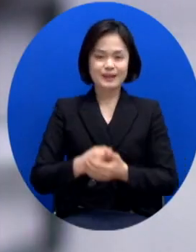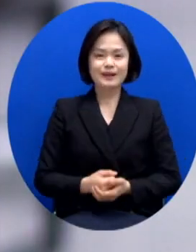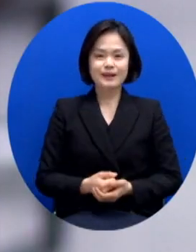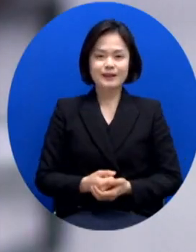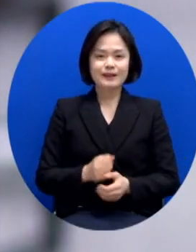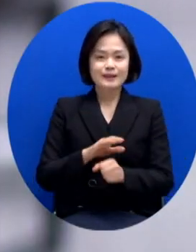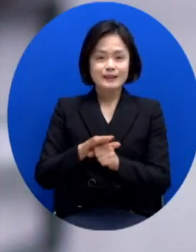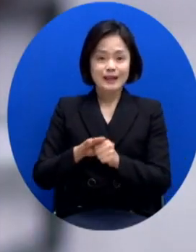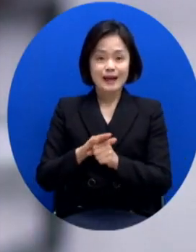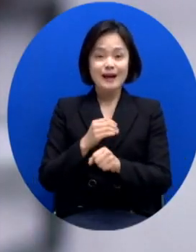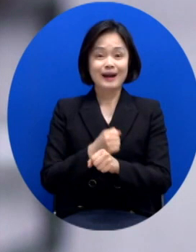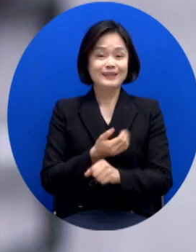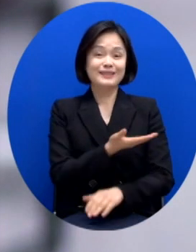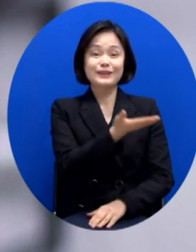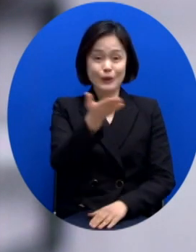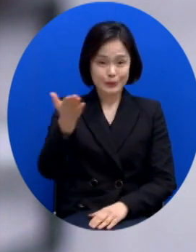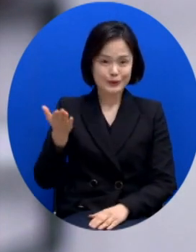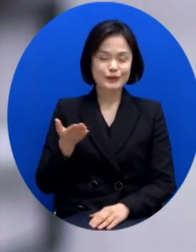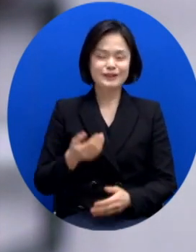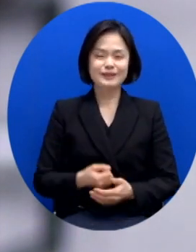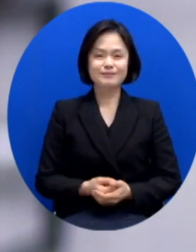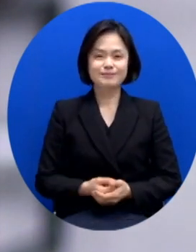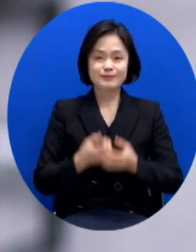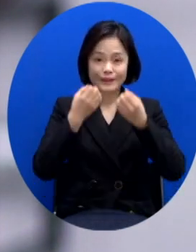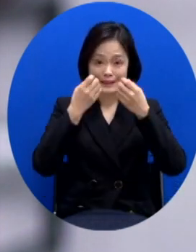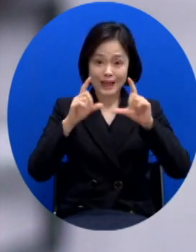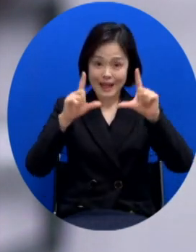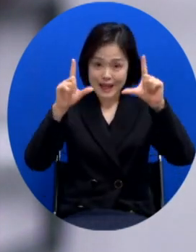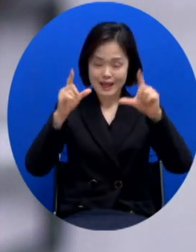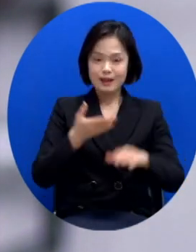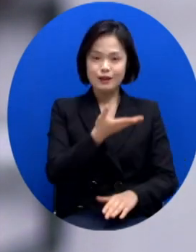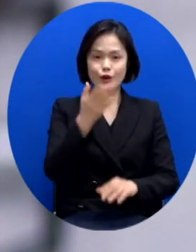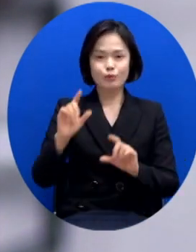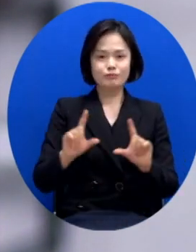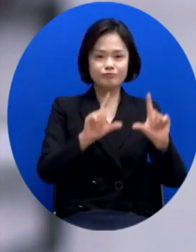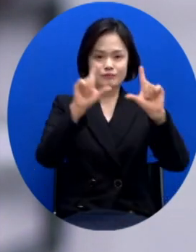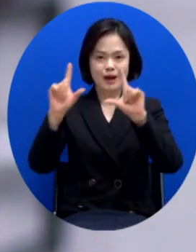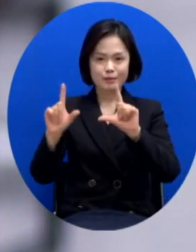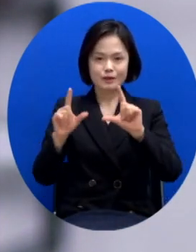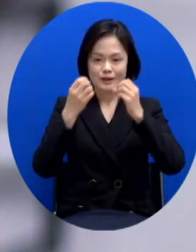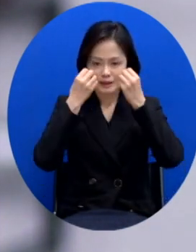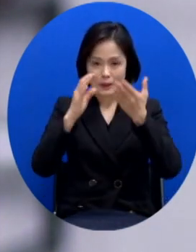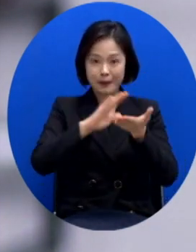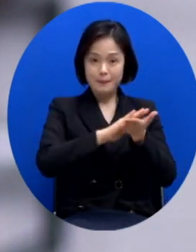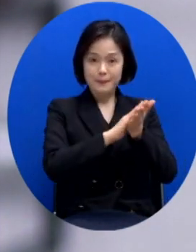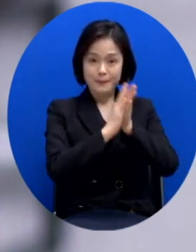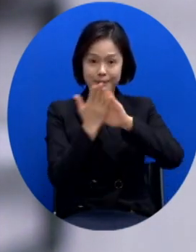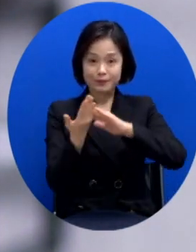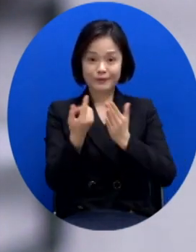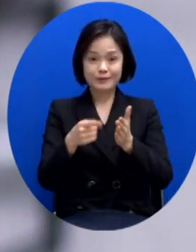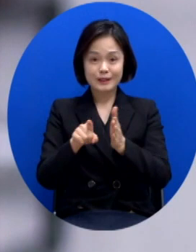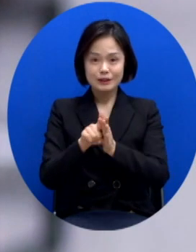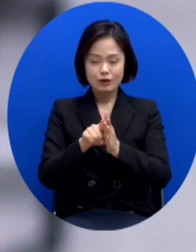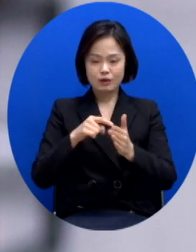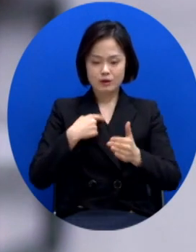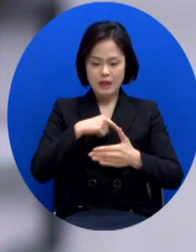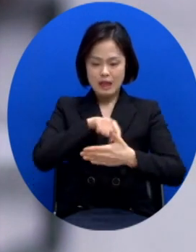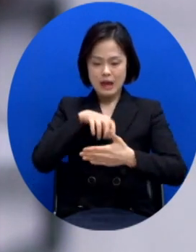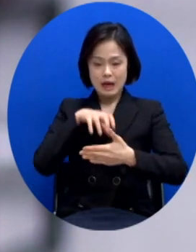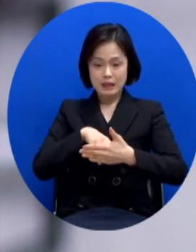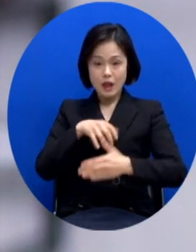여러분 새해 는 자신의 삶을 변화시키기 위해서 내 안에 자리잡고